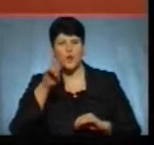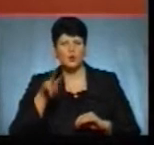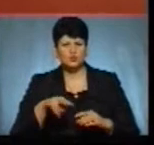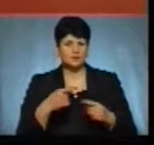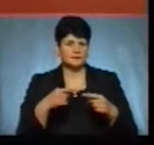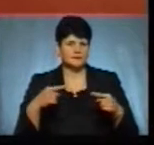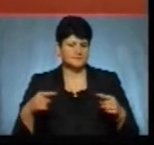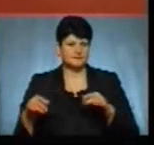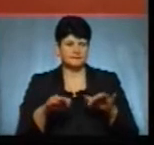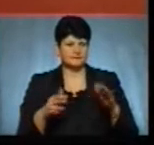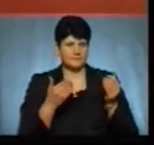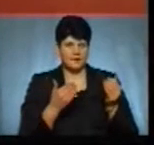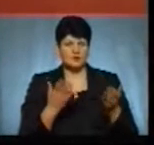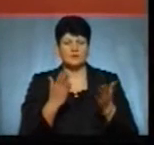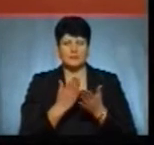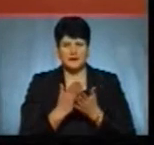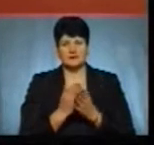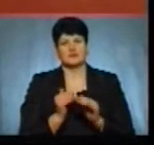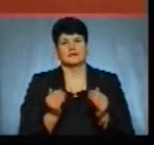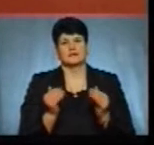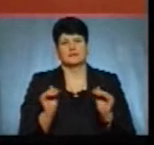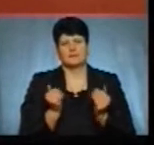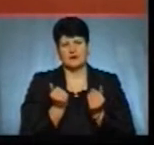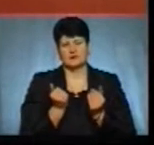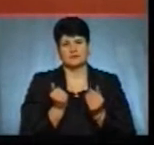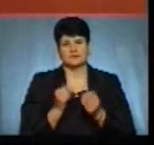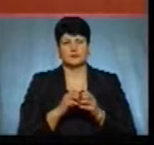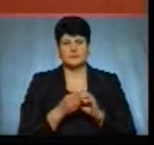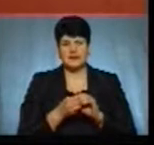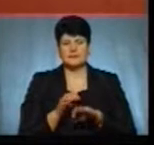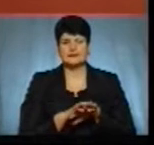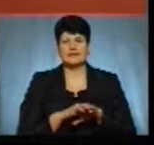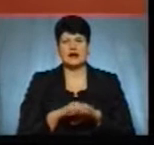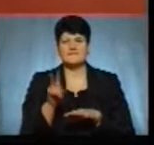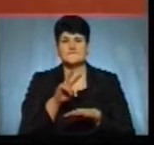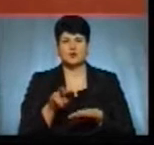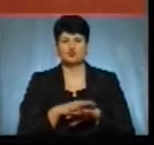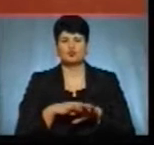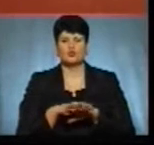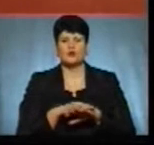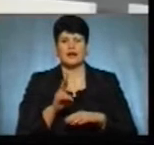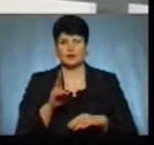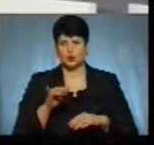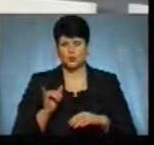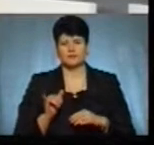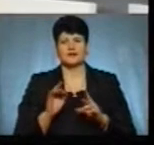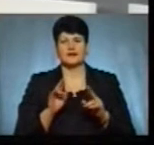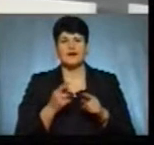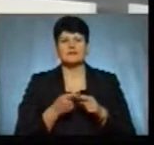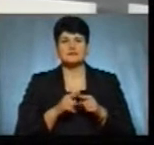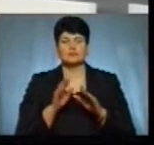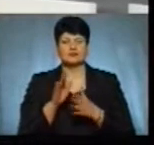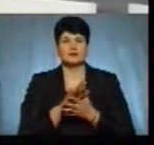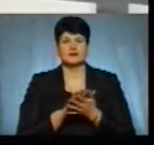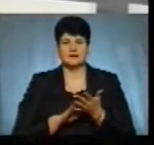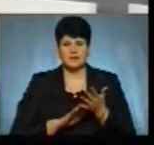має зняти низку суттєвих обмежень на валютному ринку. Про те, які будуть зміни та як вони вплинуть на життя тернополян, ми сьогодні поговоримо з